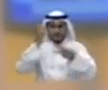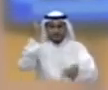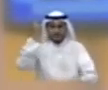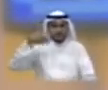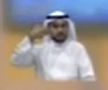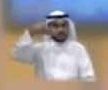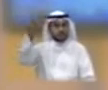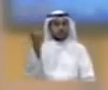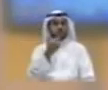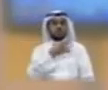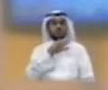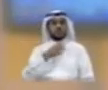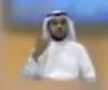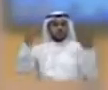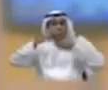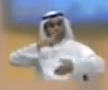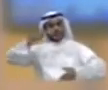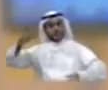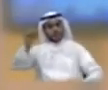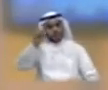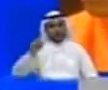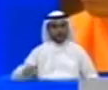في دول شرق آسيا وليست اندونيسيا فحسب؟